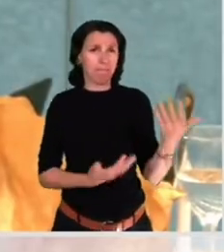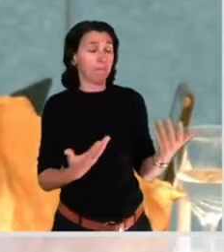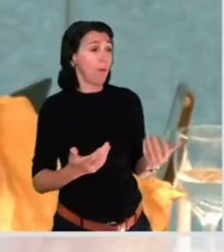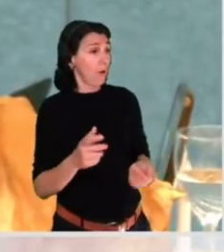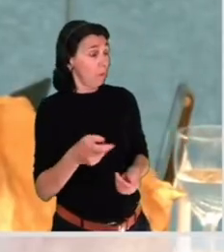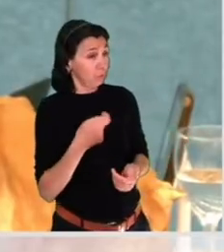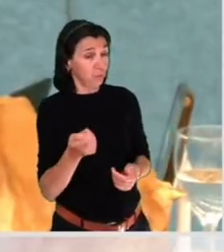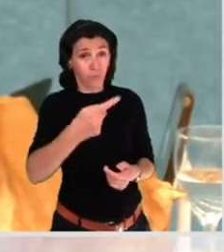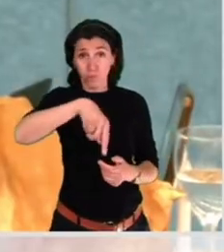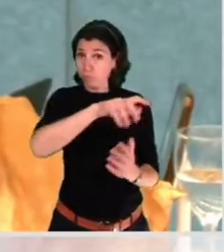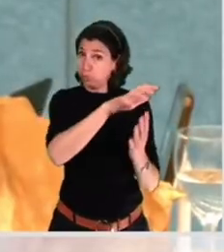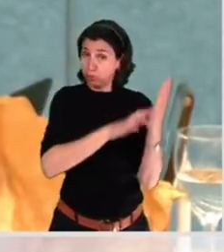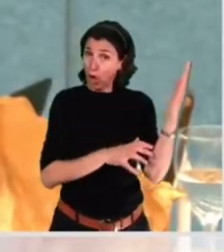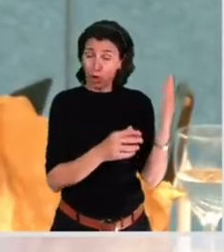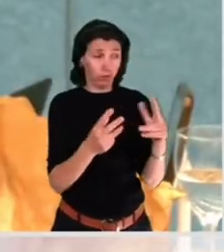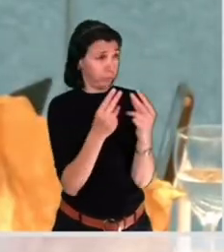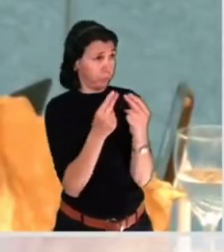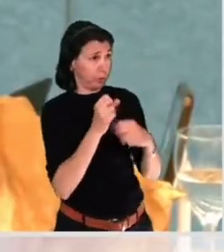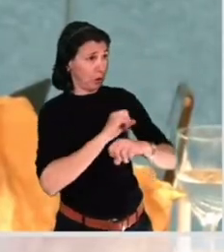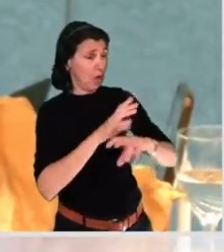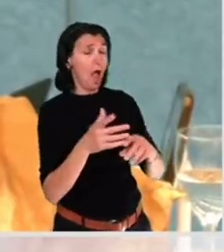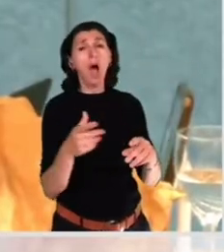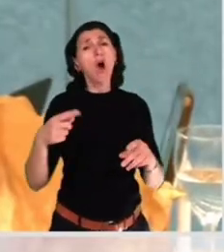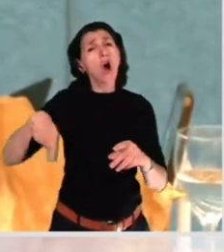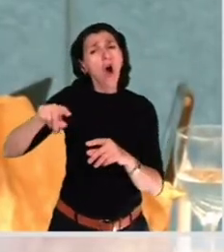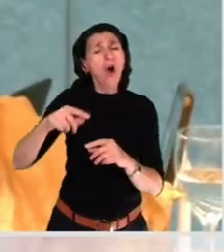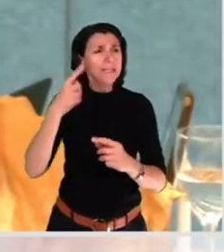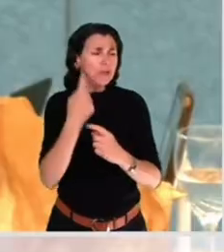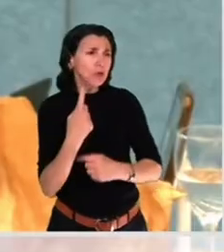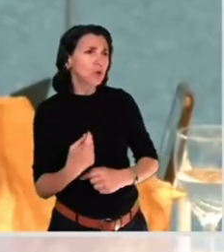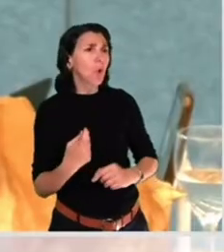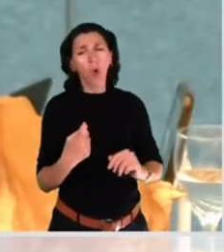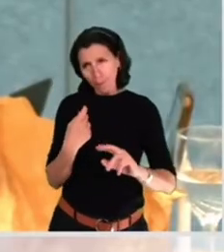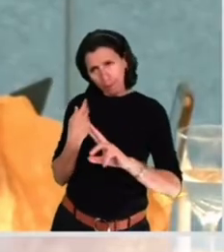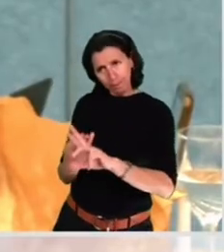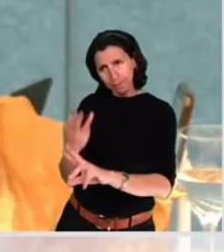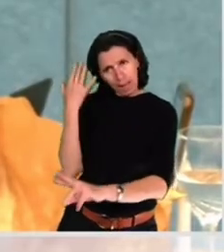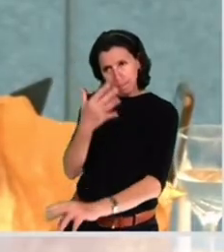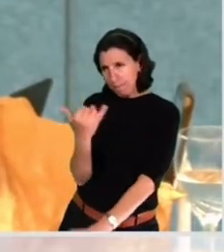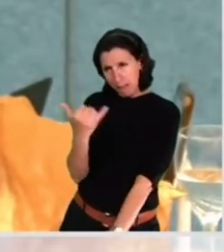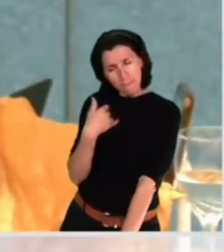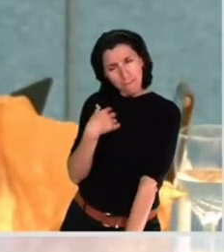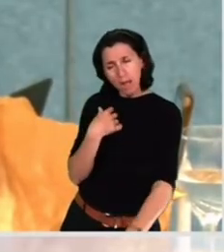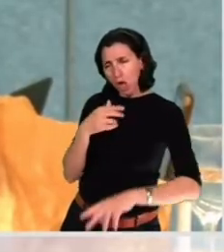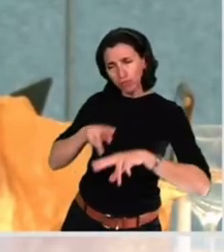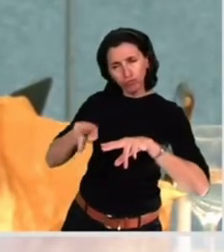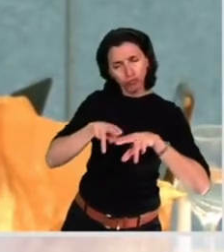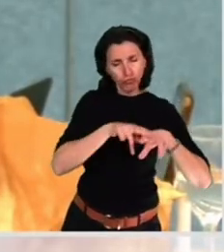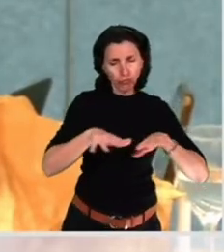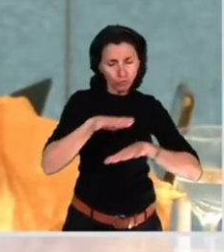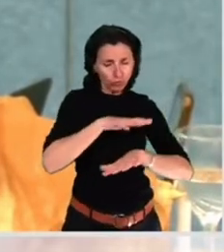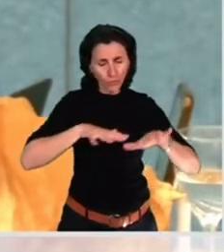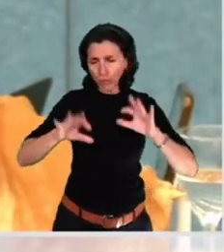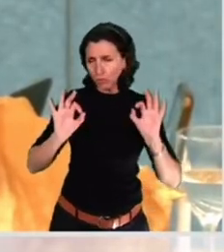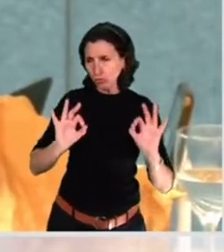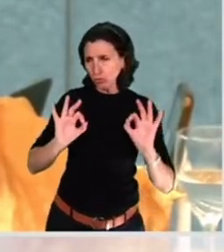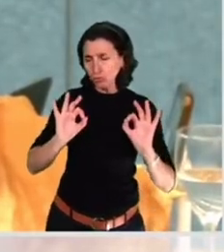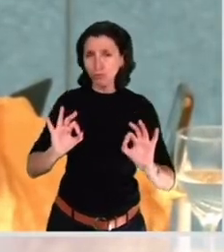les interrogations en disant que vous alliez tout faire bien. Comme depuis 12 ans, vous avez fait montre de la plus